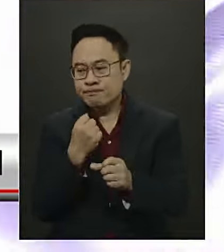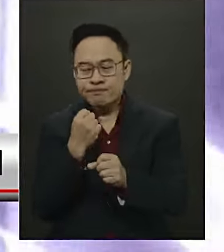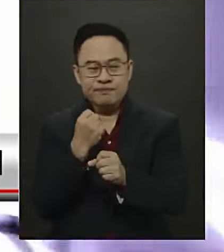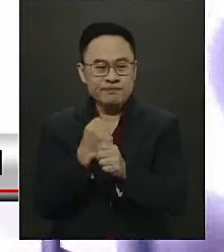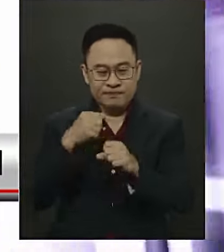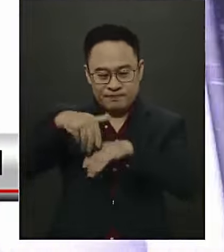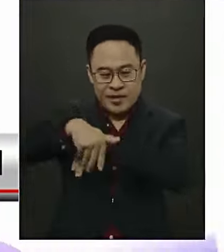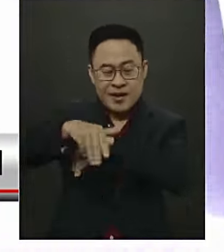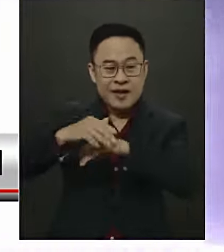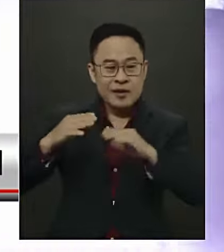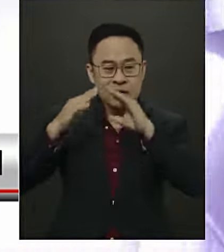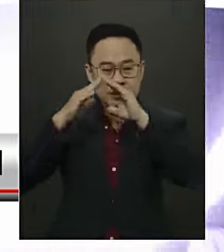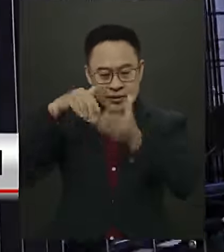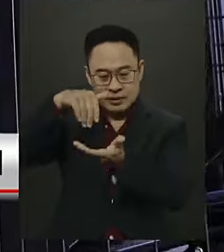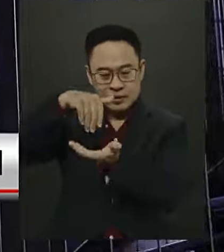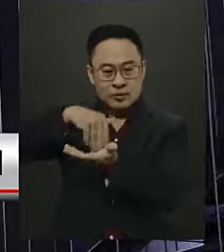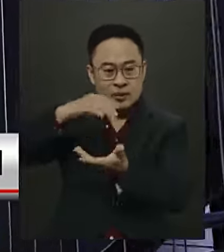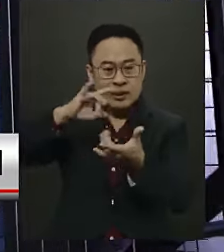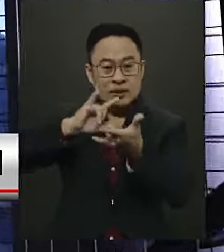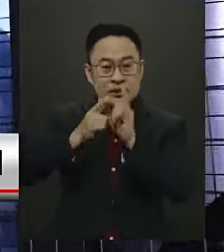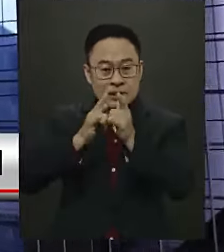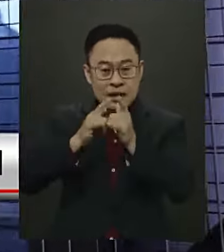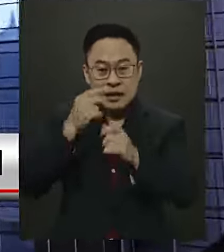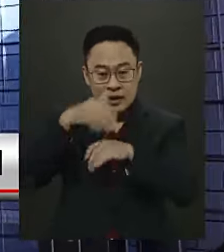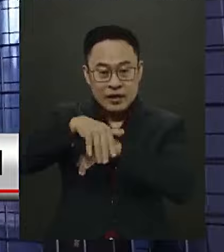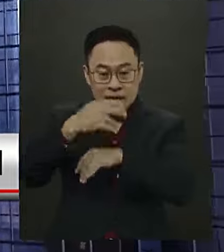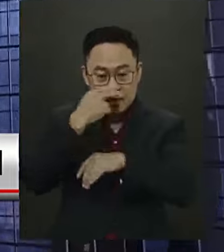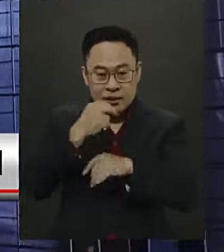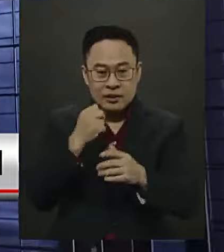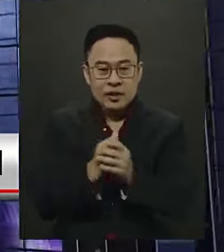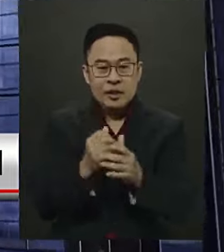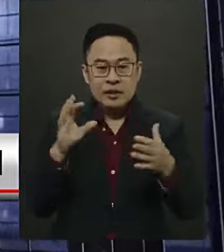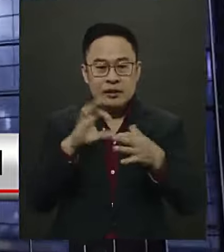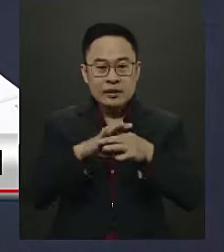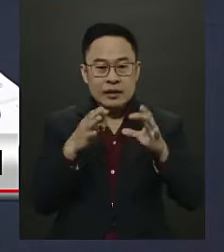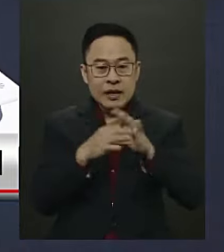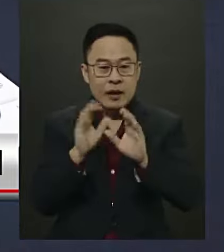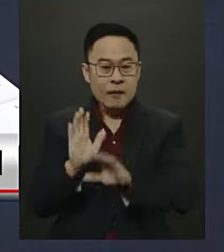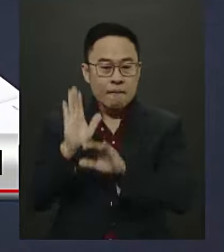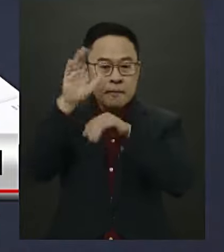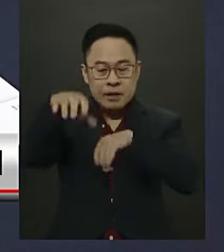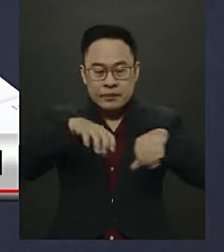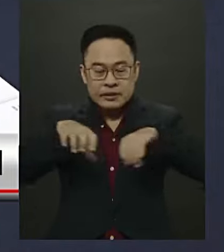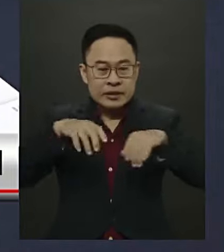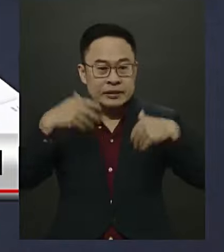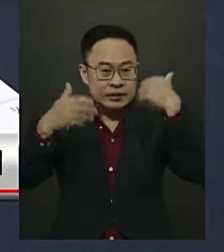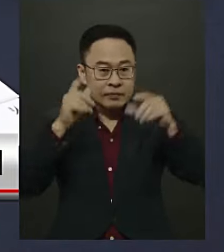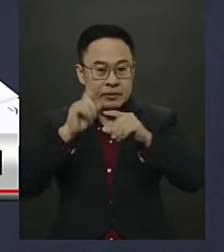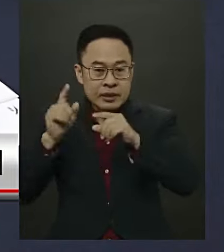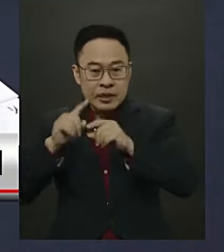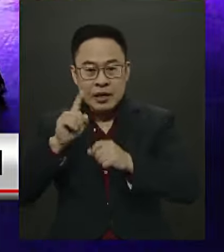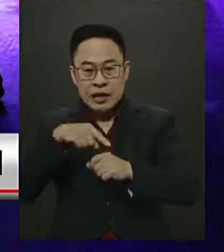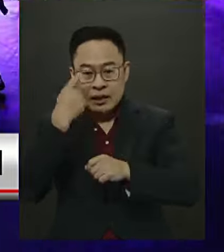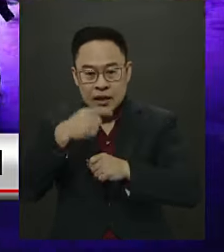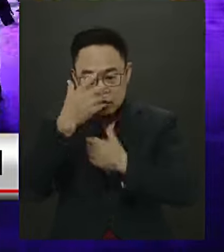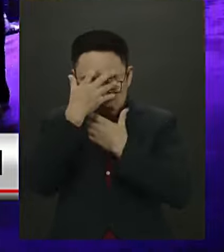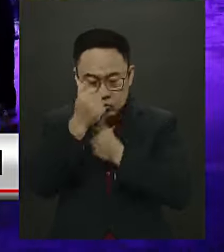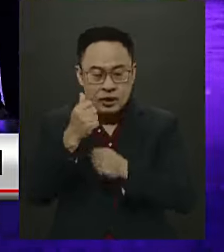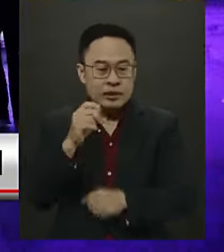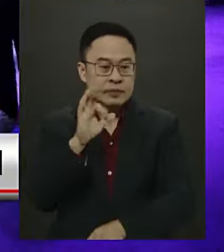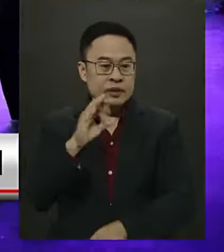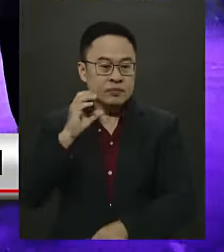นะคะแล้วก็เนี่ยบรรยากาศทุกอย่างก็แบบเป็นเกี่ยวข้องกับบาสเกตบอลแล้วใครที่เป็นแฟนของ